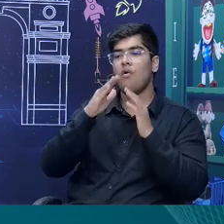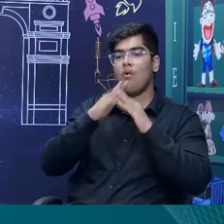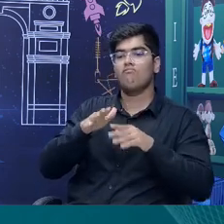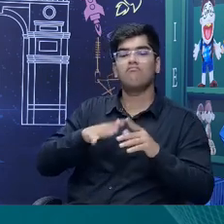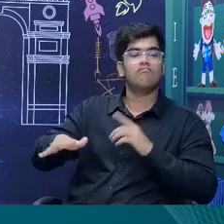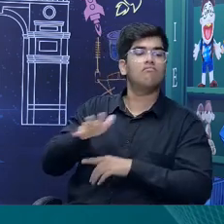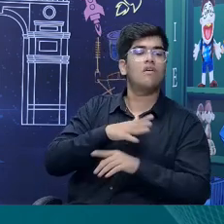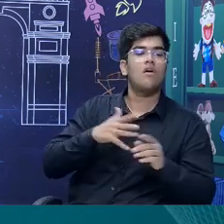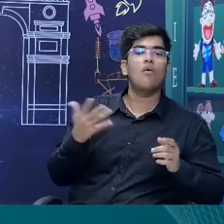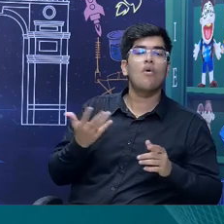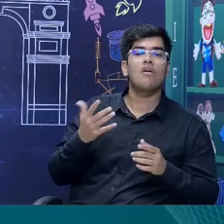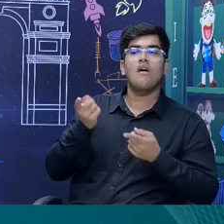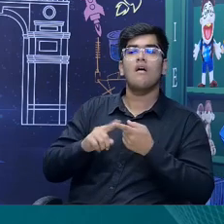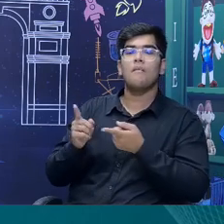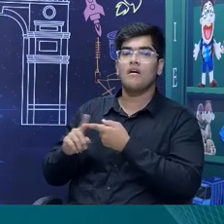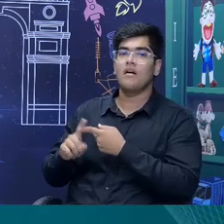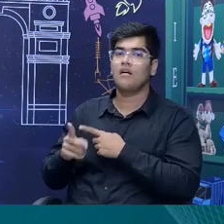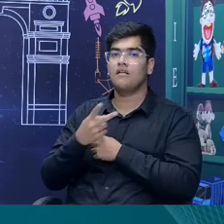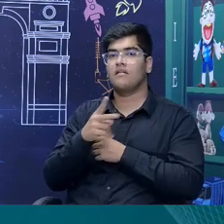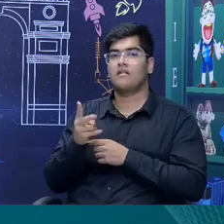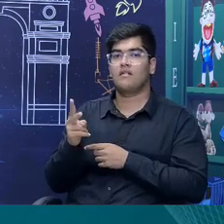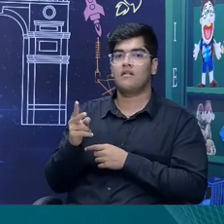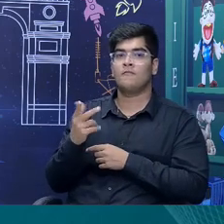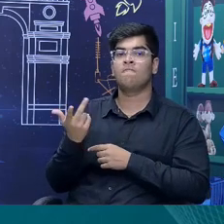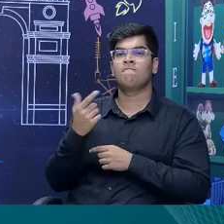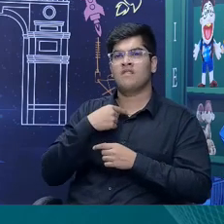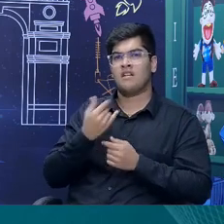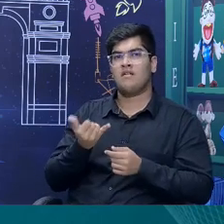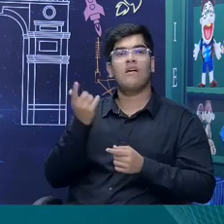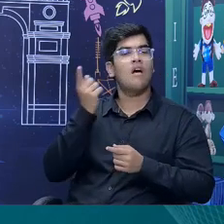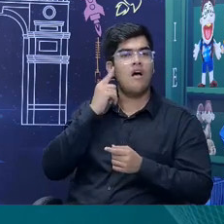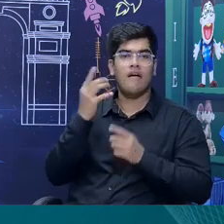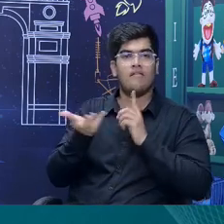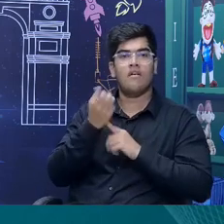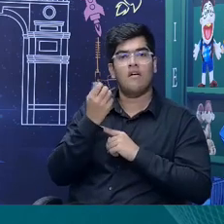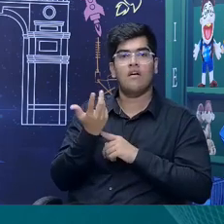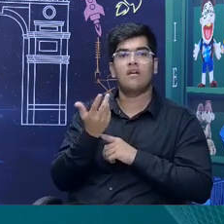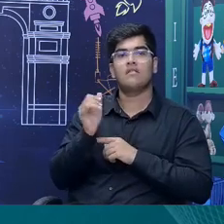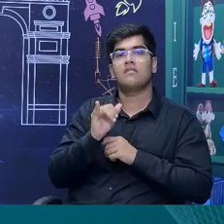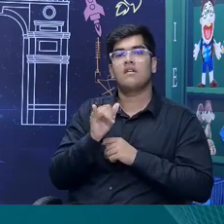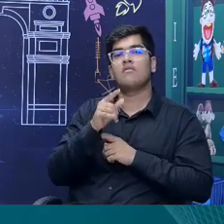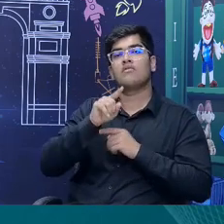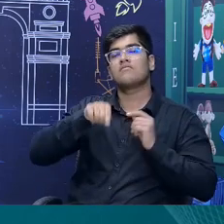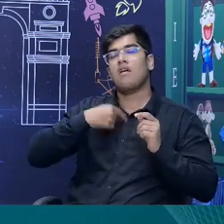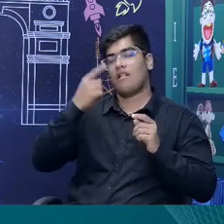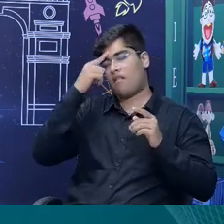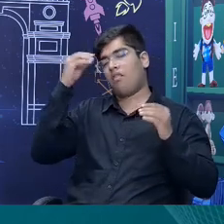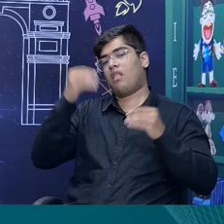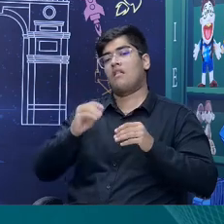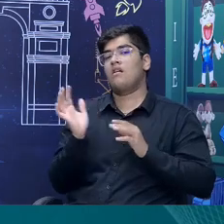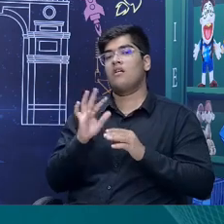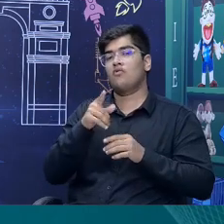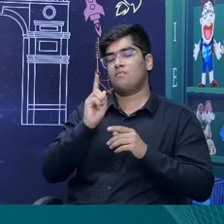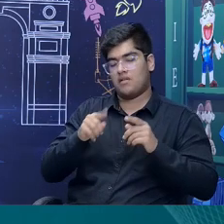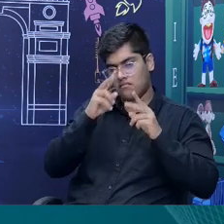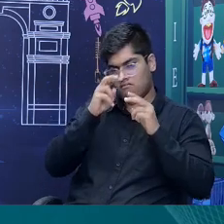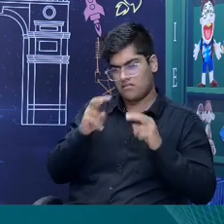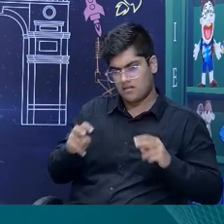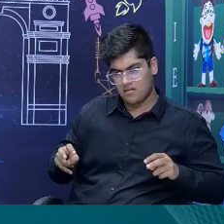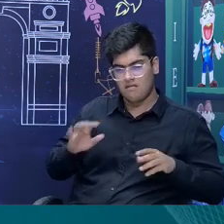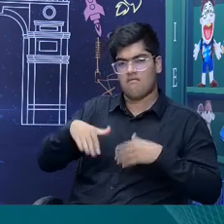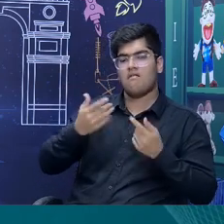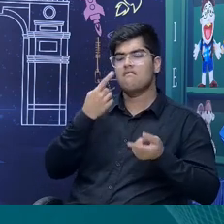हैडलाइंस पढ़ के जैसे हर न्यूज़ पेपर में ए रहा था ₹20 चीन'एस पॉपुलर जस्ट डोंट कम तू एन कंक्लुजन रिसर्च ऑन आईटी रिसर्च